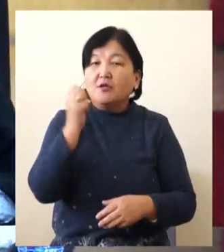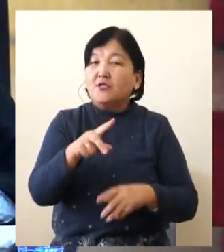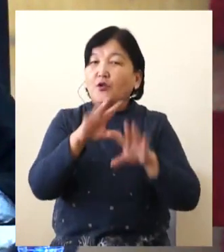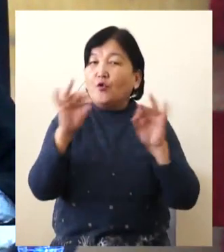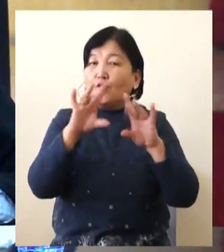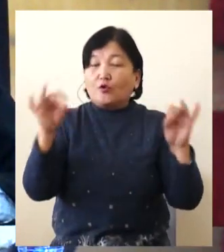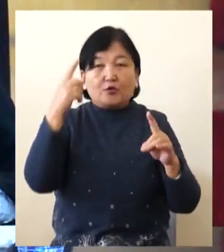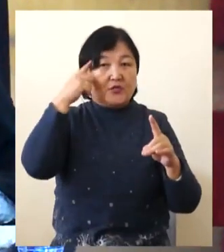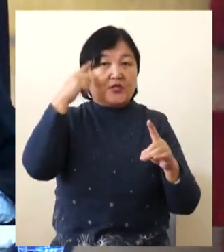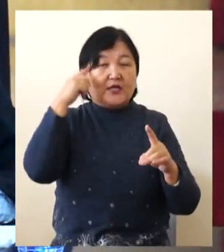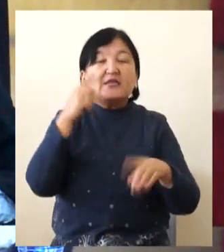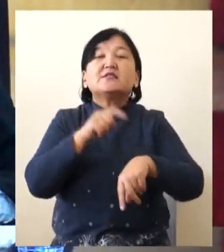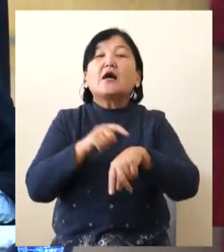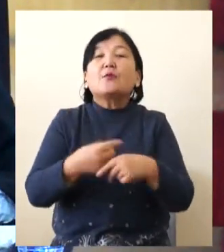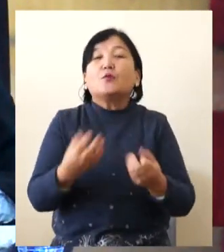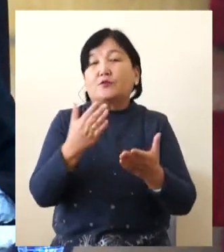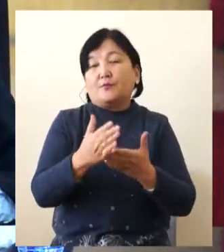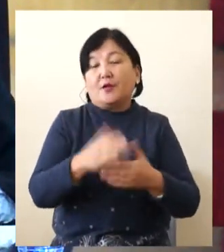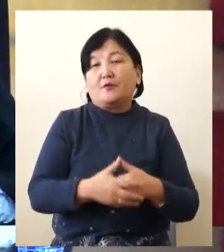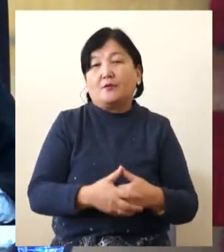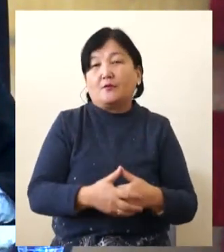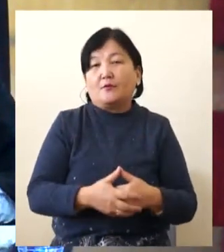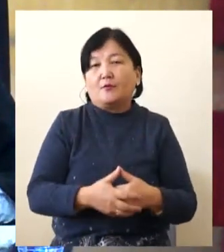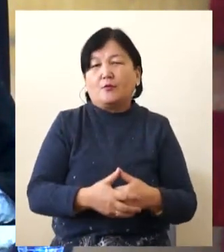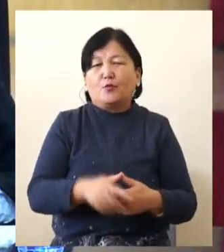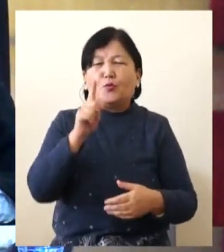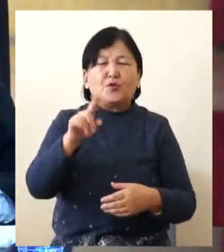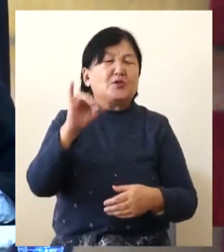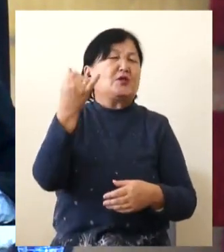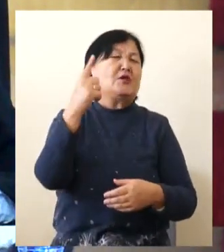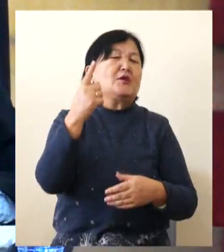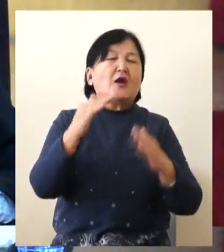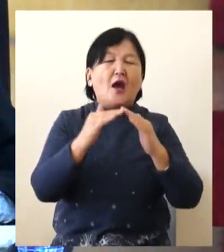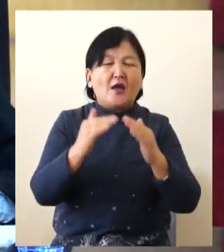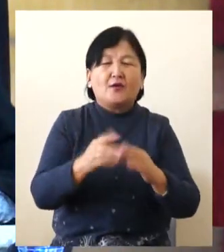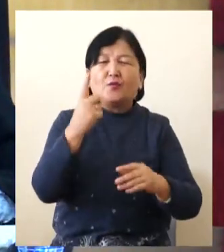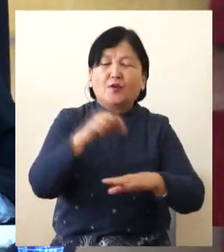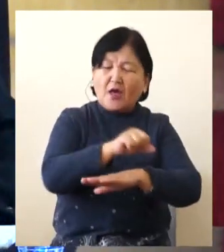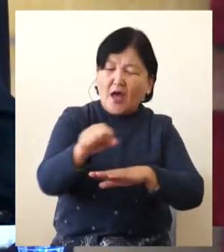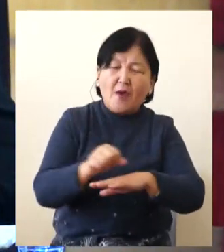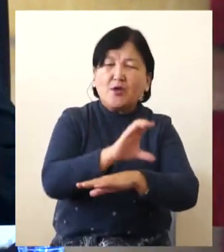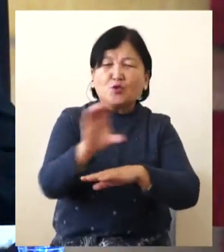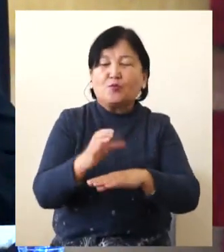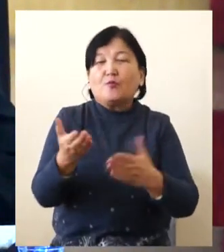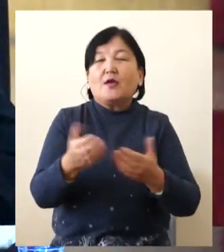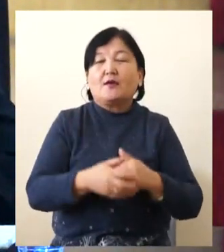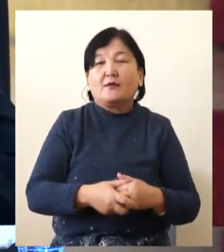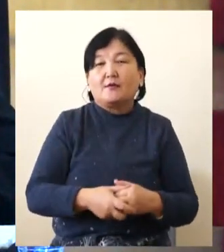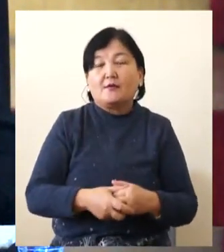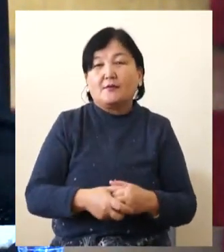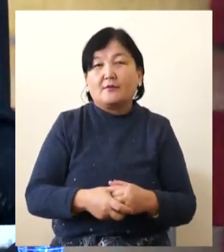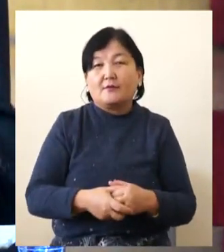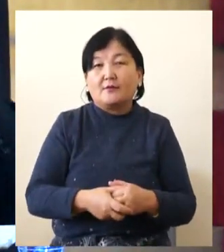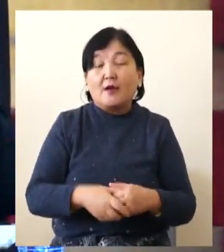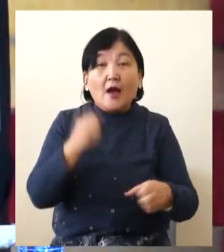Шал өөрөөр сэтгэх цаг олцоод байгаа. Тэгэх юм бол юу нэг айлыг авч явах, нэг аймаг сумыг авч явах. Тийм асуудал.